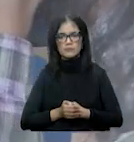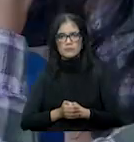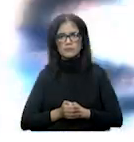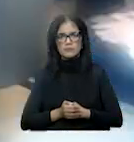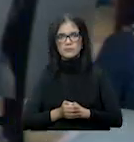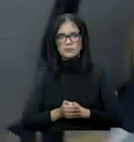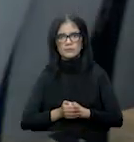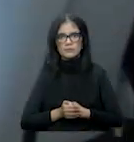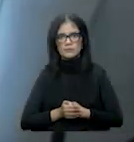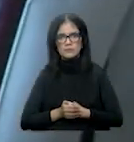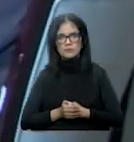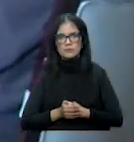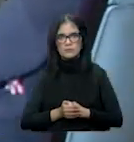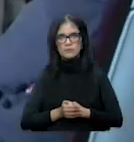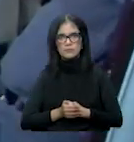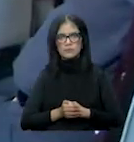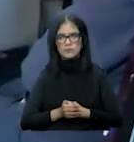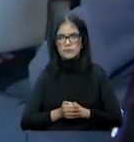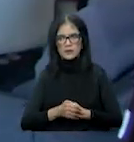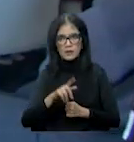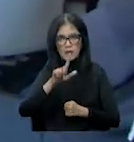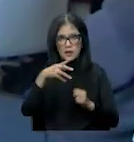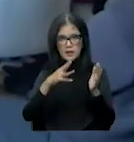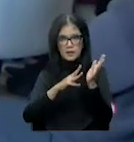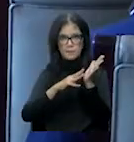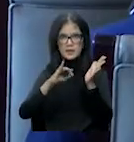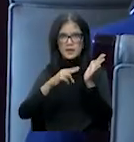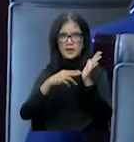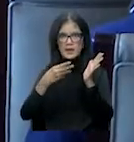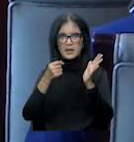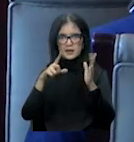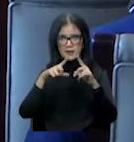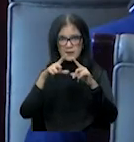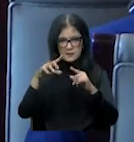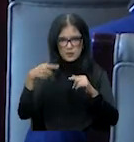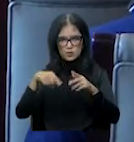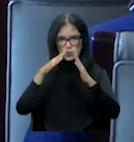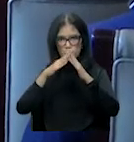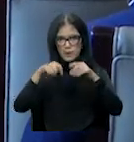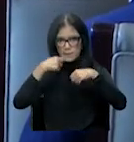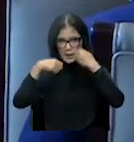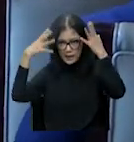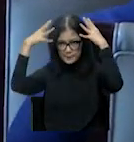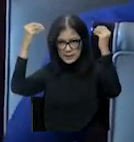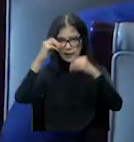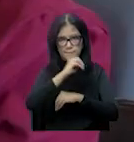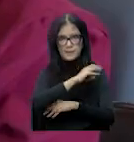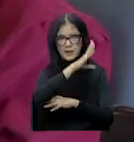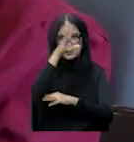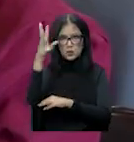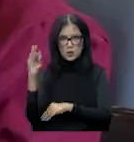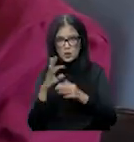perusahaan Le mineral dan rumah makan padang pagi sore berkomitmen mendukung kemajuan dunia usaha dalam negeri lewat kerja sama dan dukungan